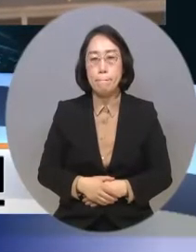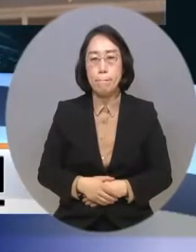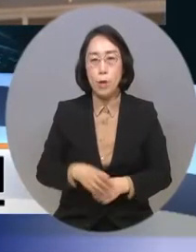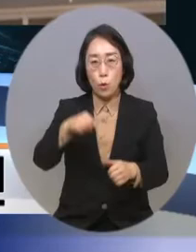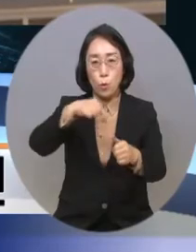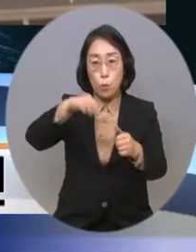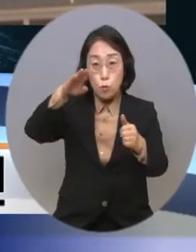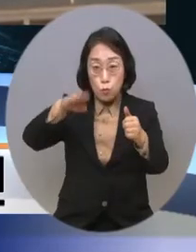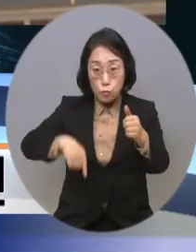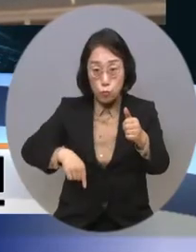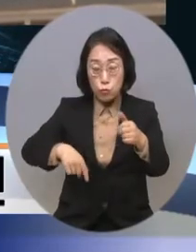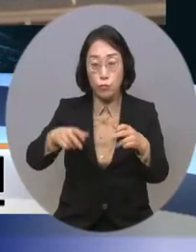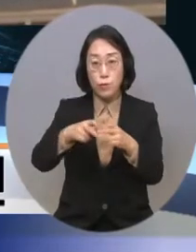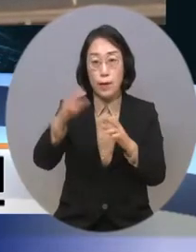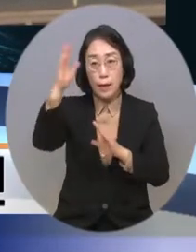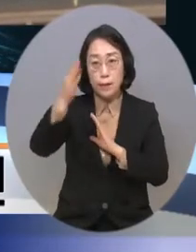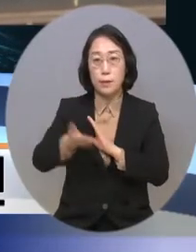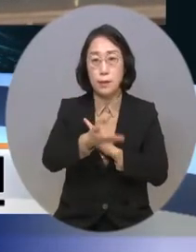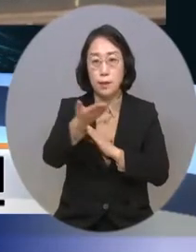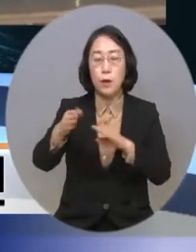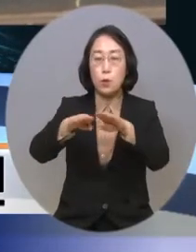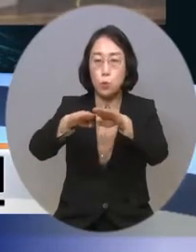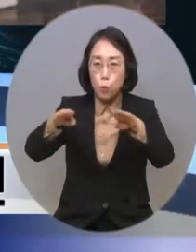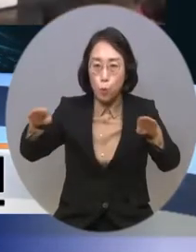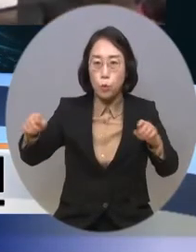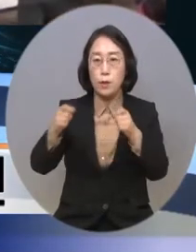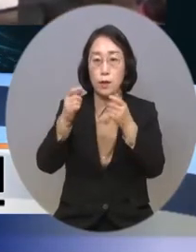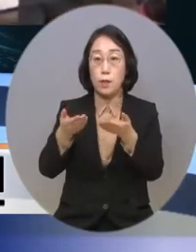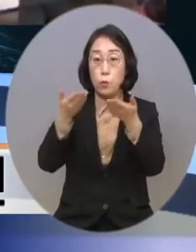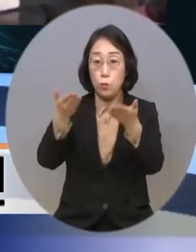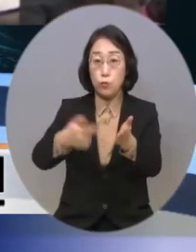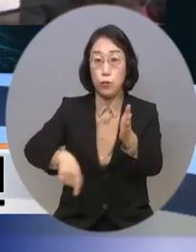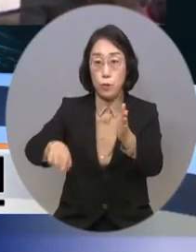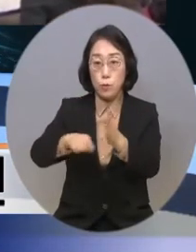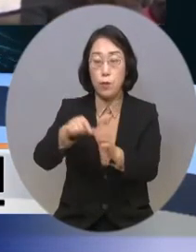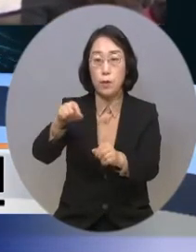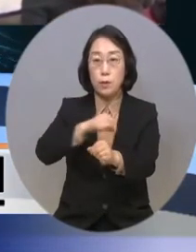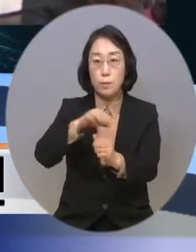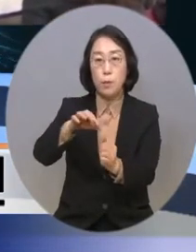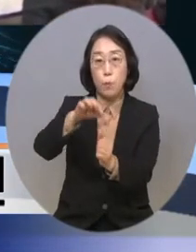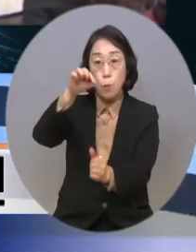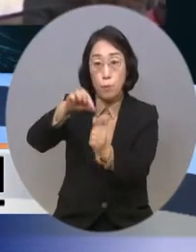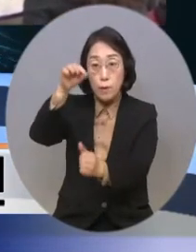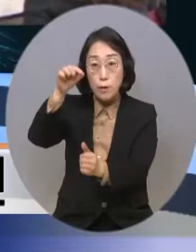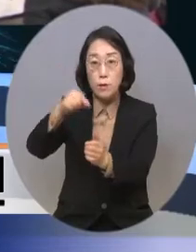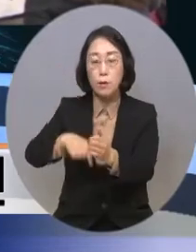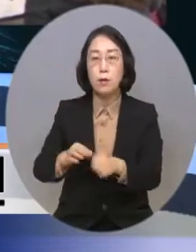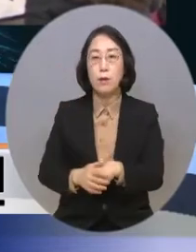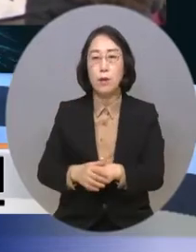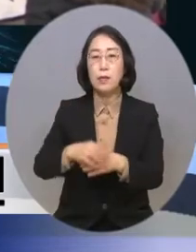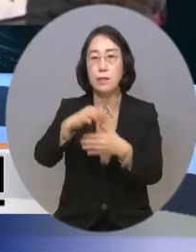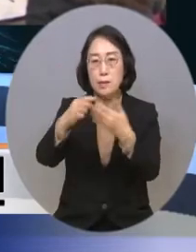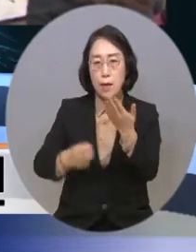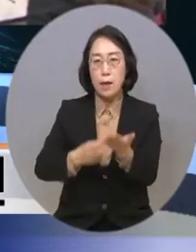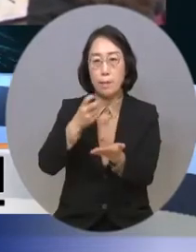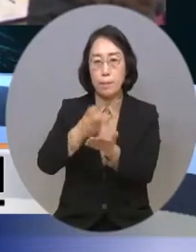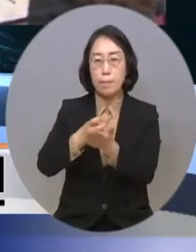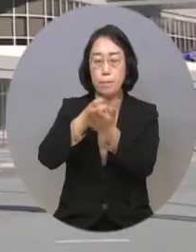교육부가 장애 학생들에게 동등한 기회를 주기 위해 장애인 특별전형 운영에 대한 가이드라인을 마련했습니다.